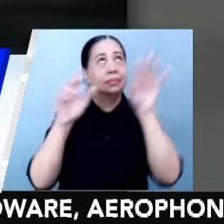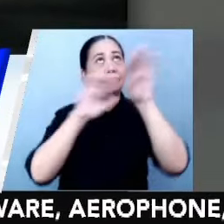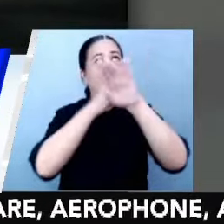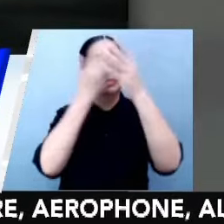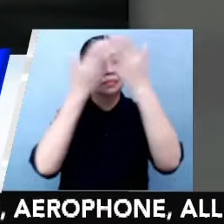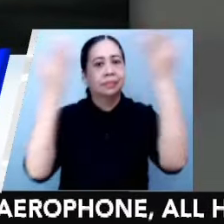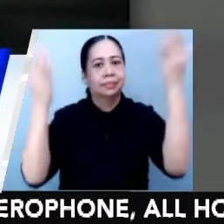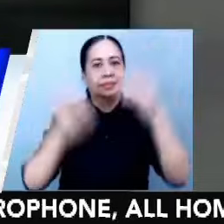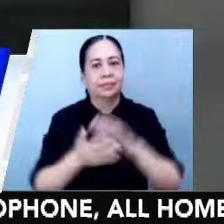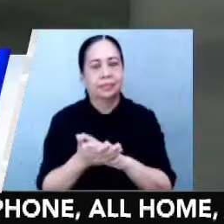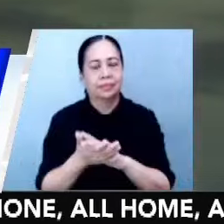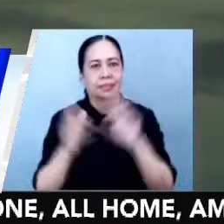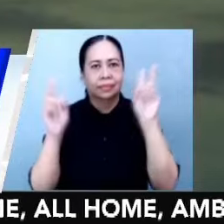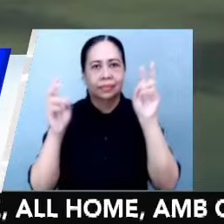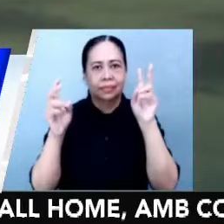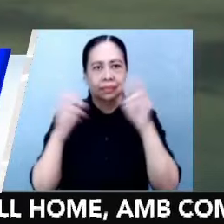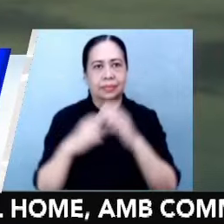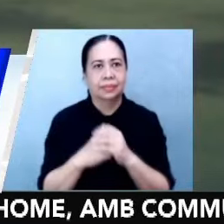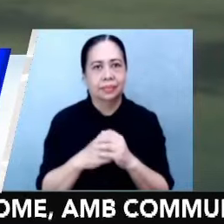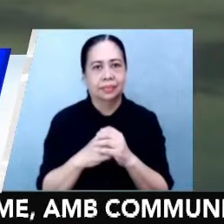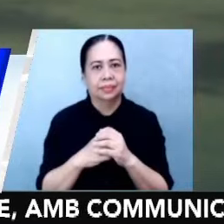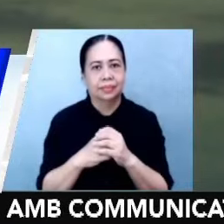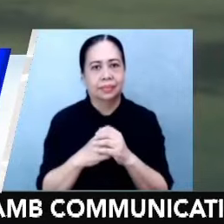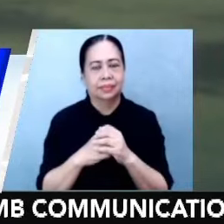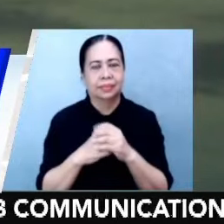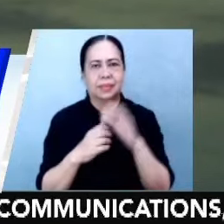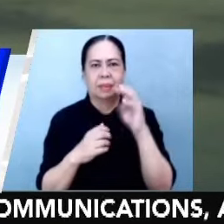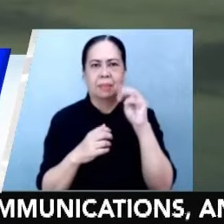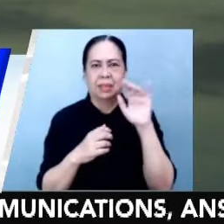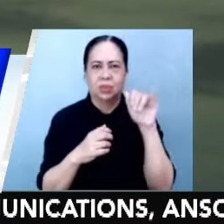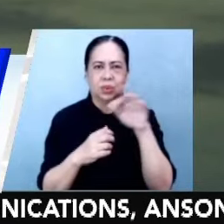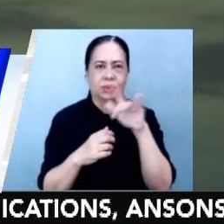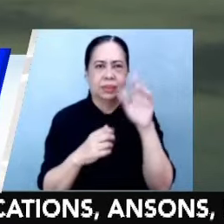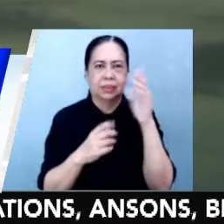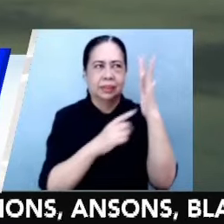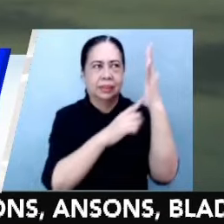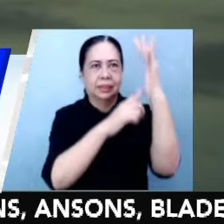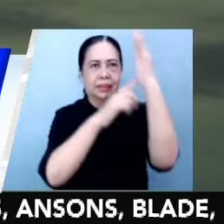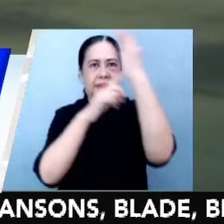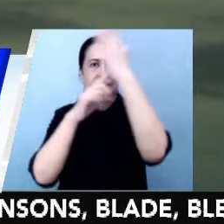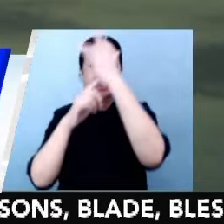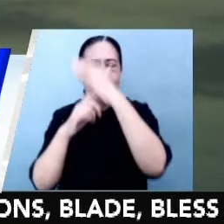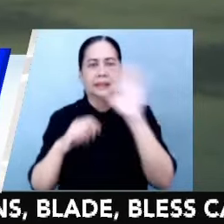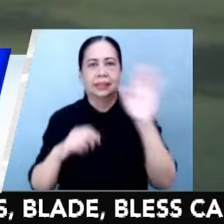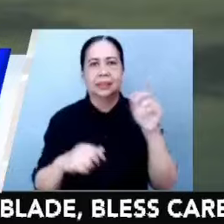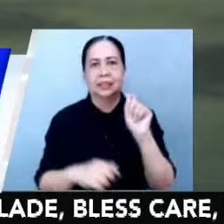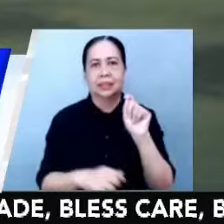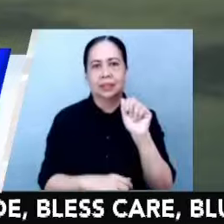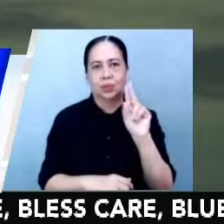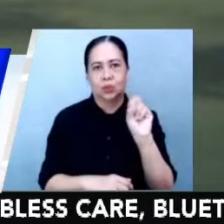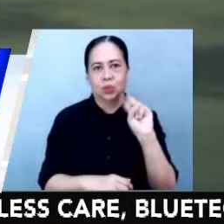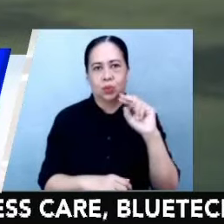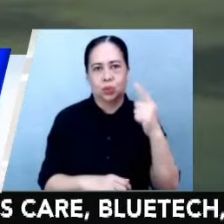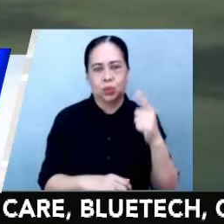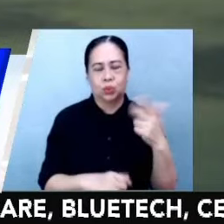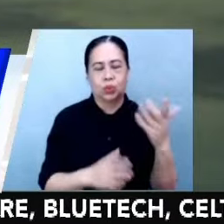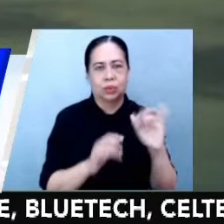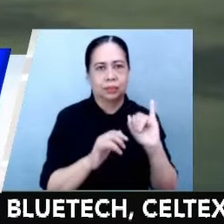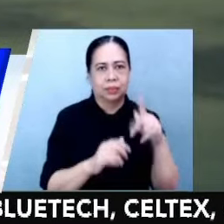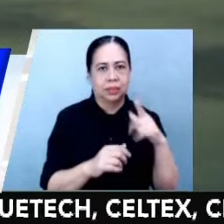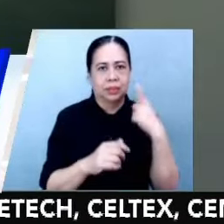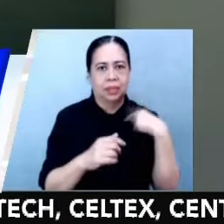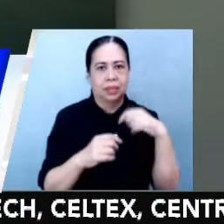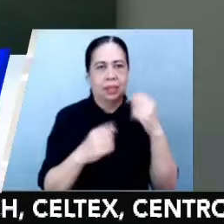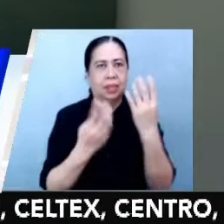Tinatawag din itong lansok-lansok o kandila ng mga tausog. Sabi ng PAGASA, nagkakaroon ng light pillars kapag may